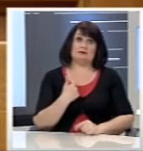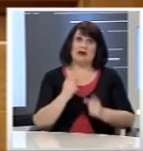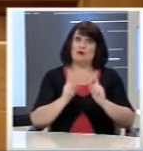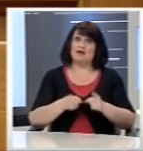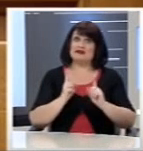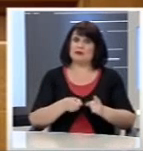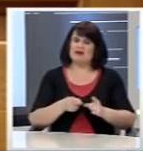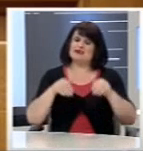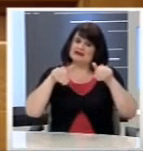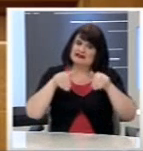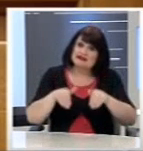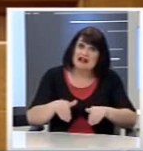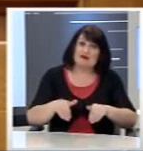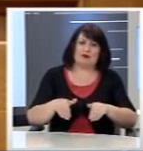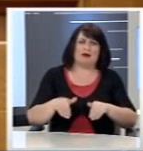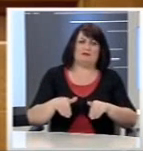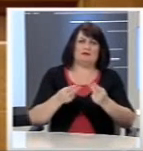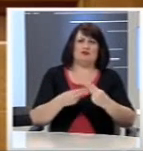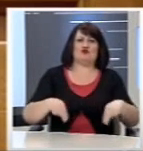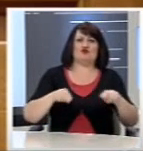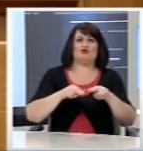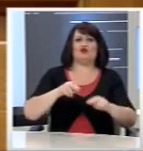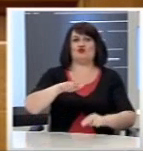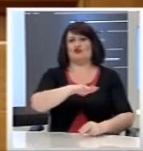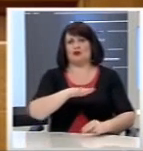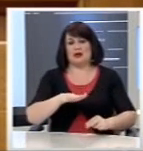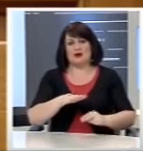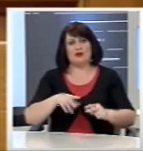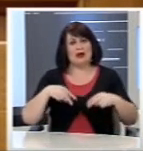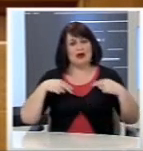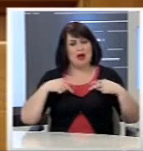αποφάσεις, σε ό,τι αφορά την εφαρμογή τους, σε αποφάσεις δικαιοσύνης.